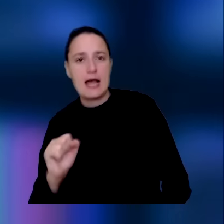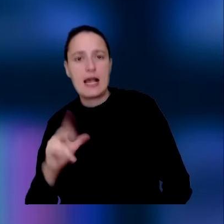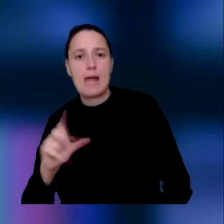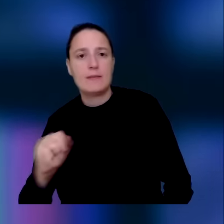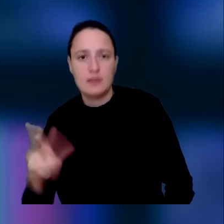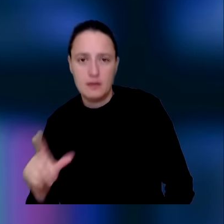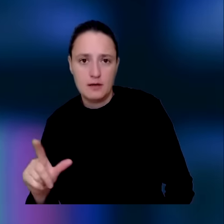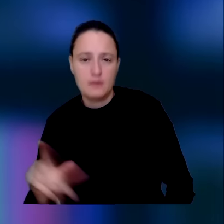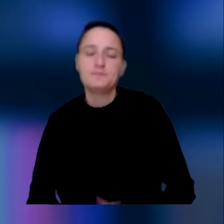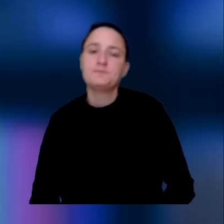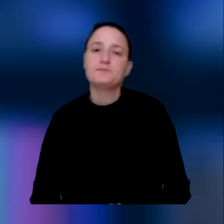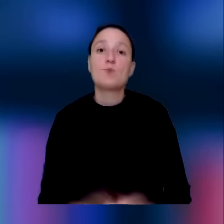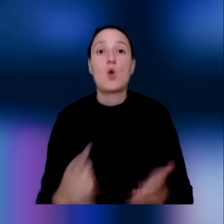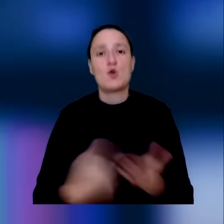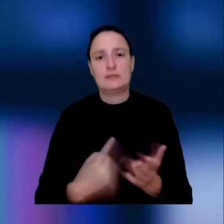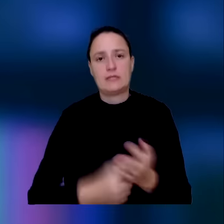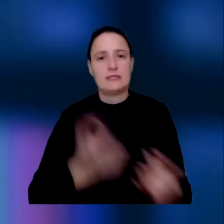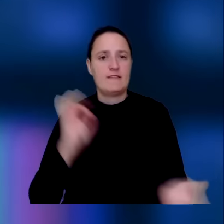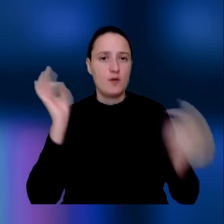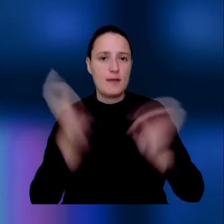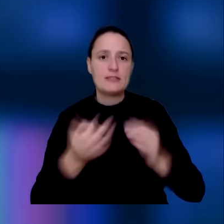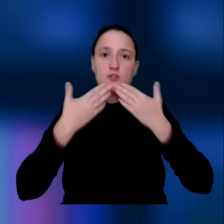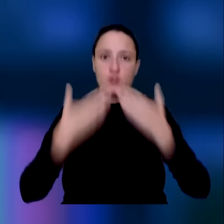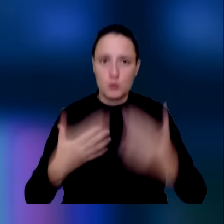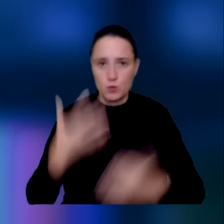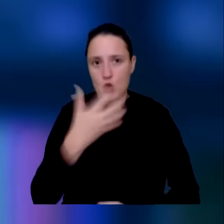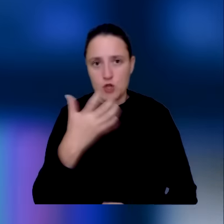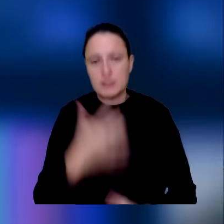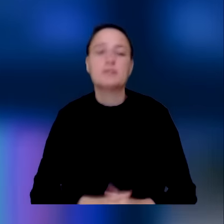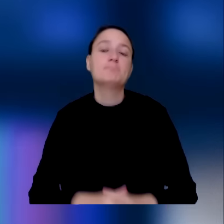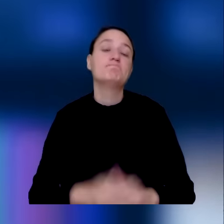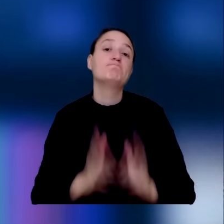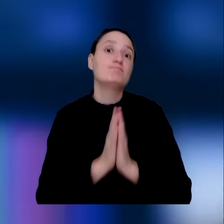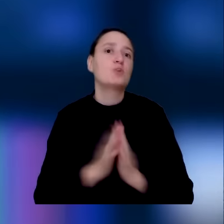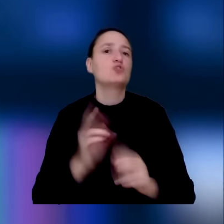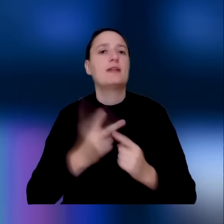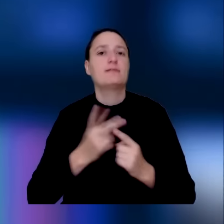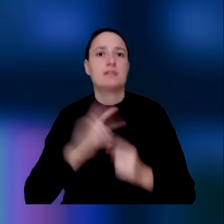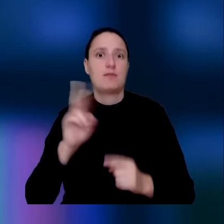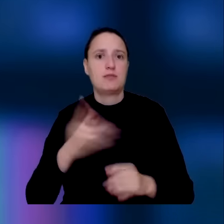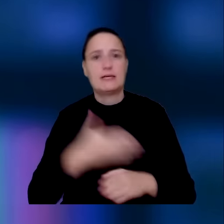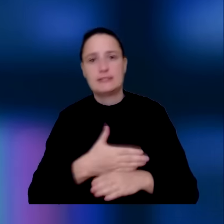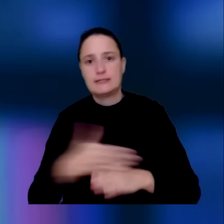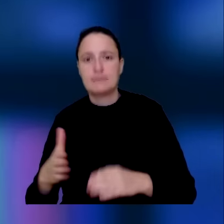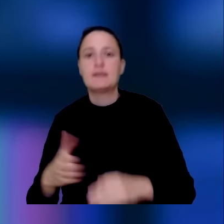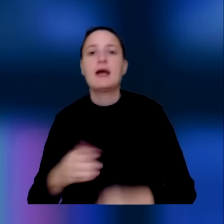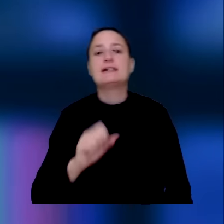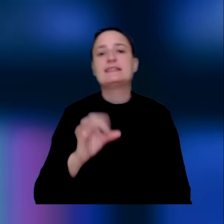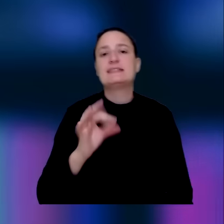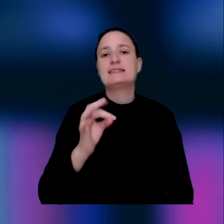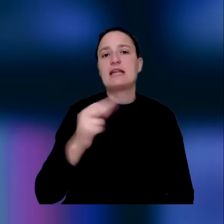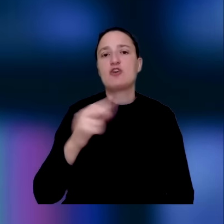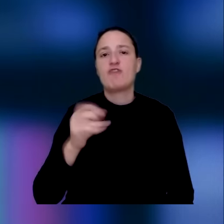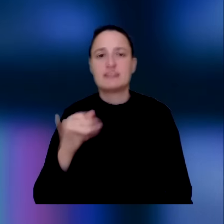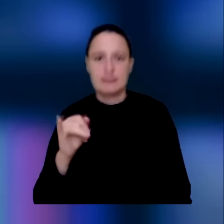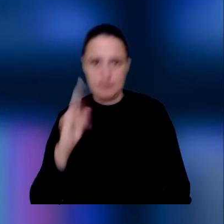I tym materiałem kończymy dzisiejszy serwis. Dziękuję za uwagę, ale proszę zostać z Republiką. Za chwilkę Adrian Stankowski i jego gość.